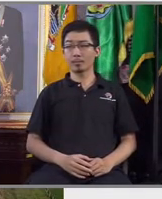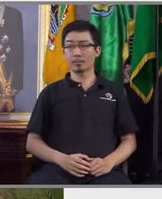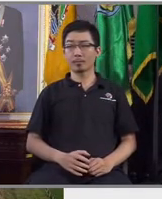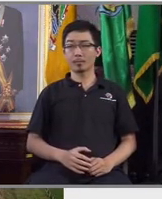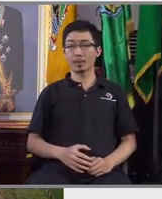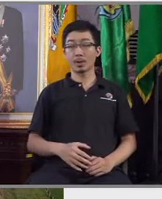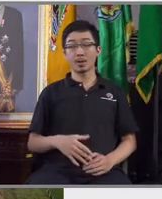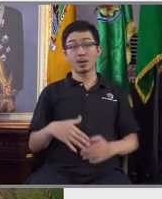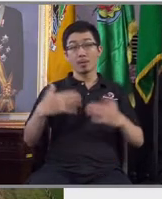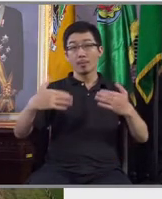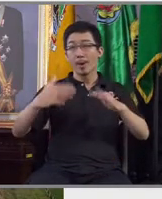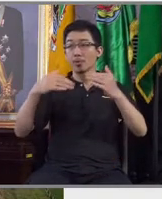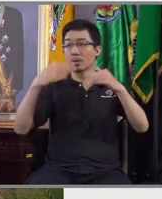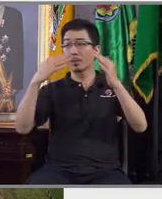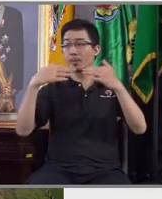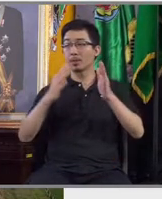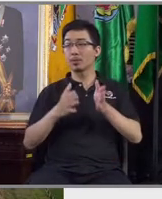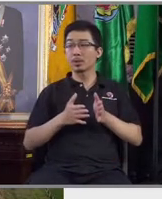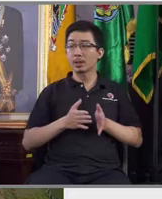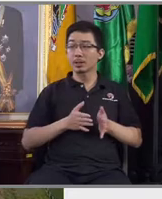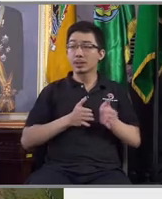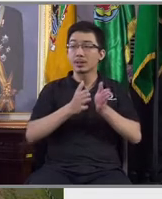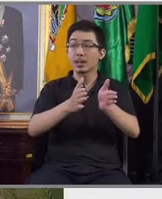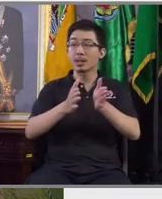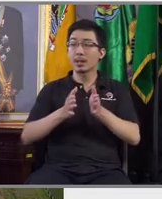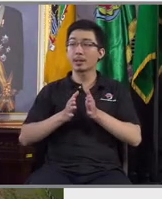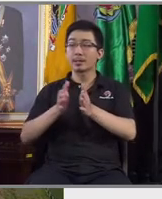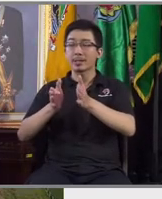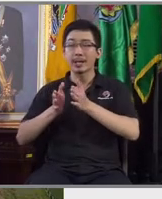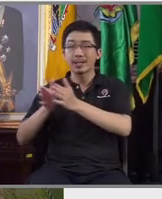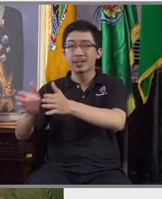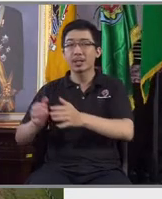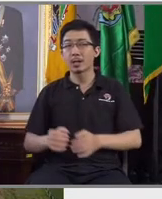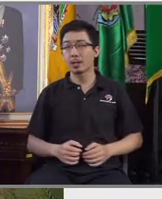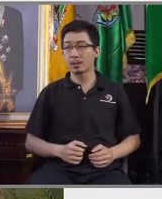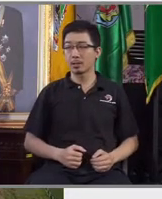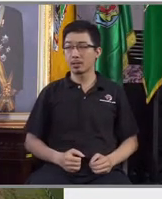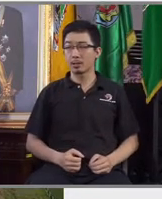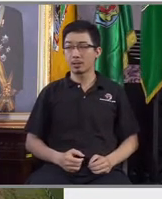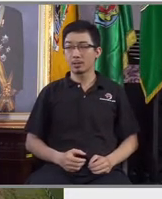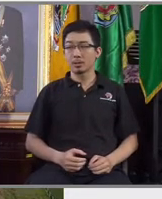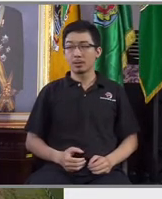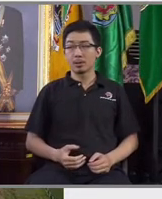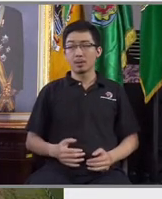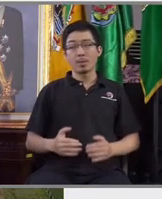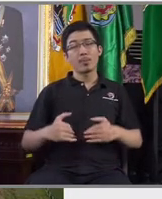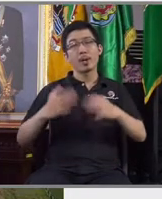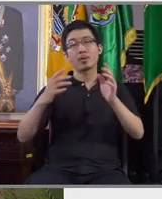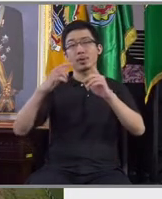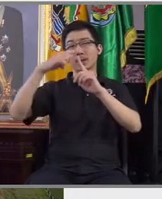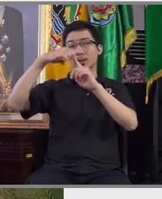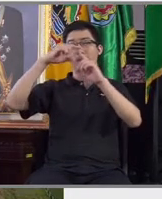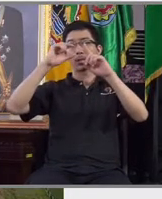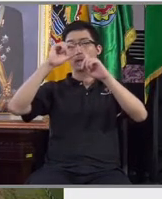infrastruktur jalan kabupaten dan poros desa, pembangunan TPA baru, desa tangguh bencana.